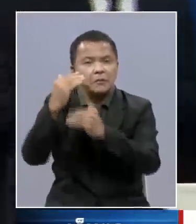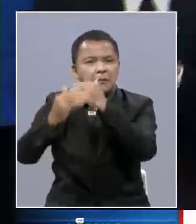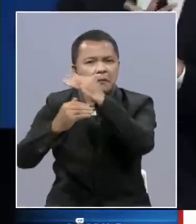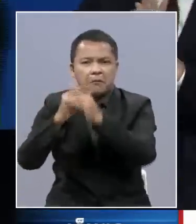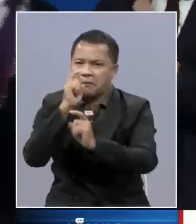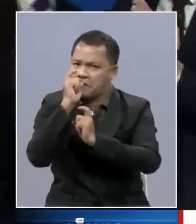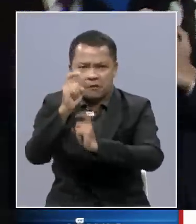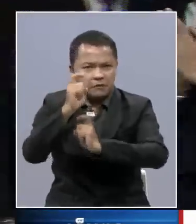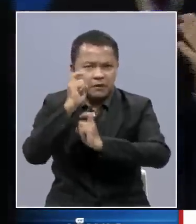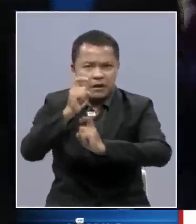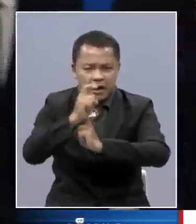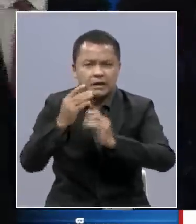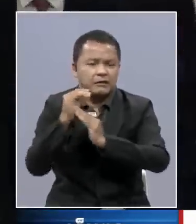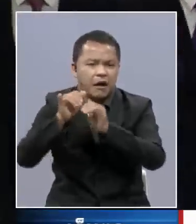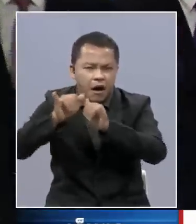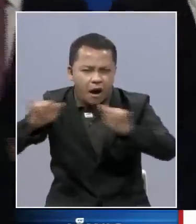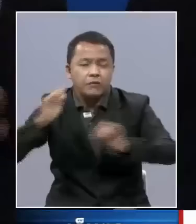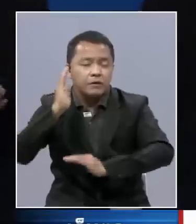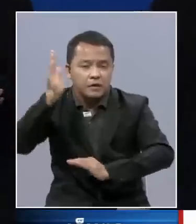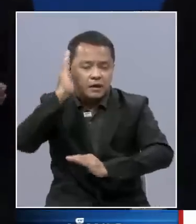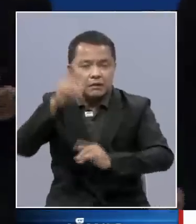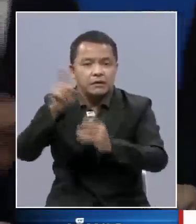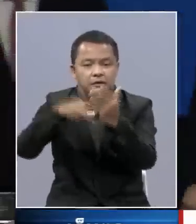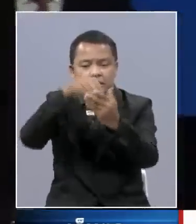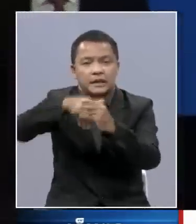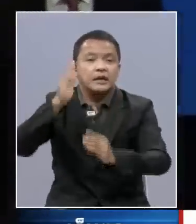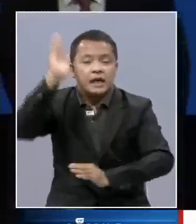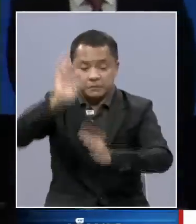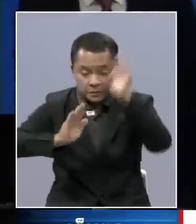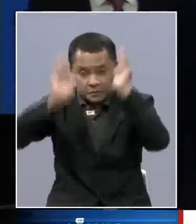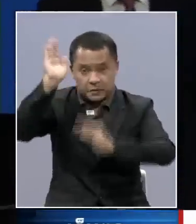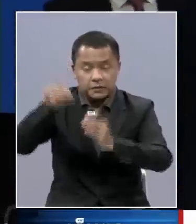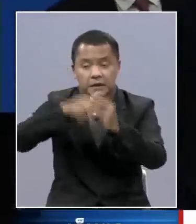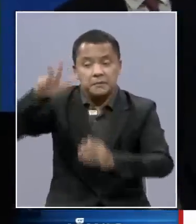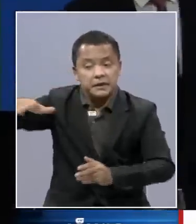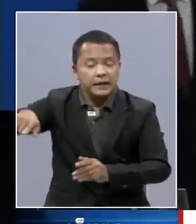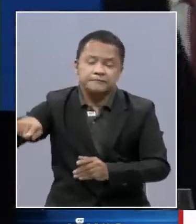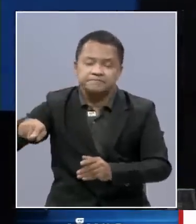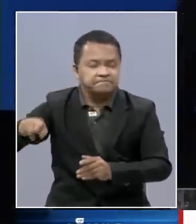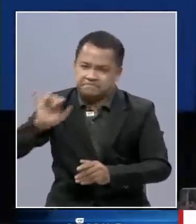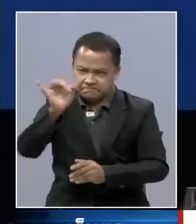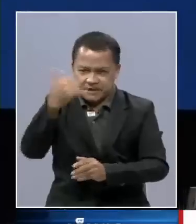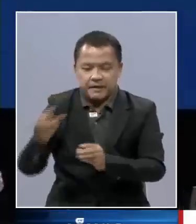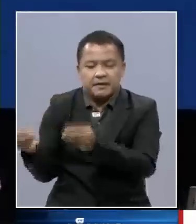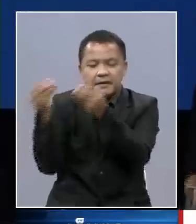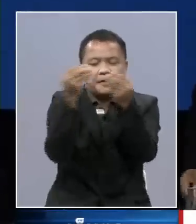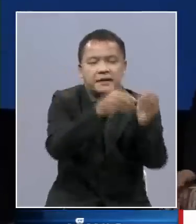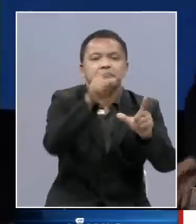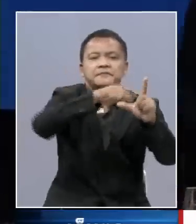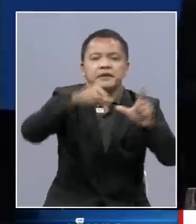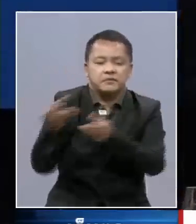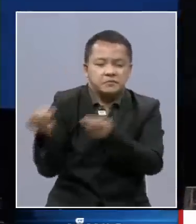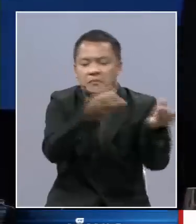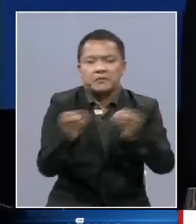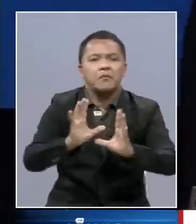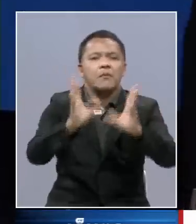เสี่ยงอย่างสุดขีดในระยะยาวนะครับเลือกตั้งครั้งหน้าโหวตเตอร์ที่เคยเลือกเพื่อไทยนี่อาจจะต้องเทคะแนนเลือกก้าวไกลแบบแลนด์ส